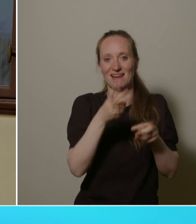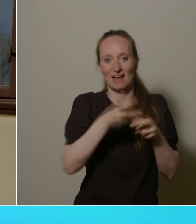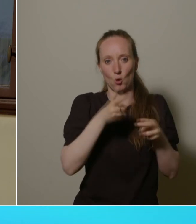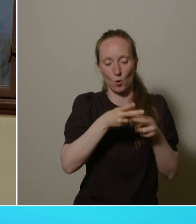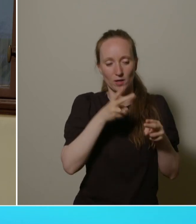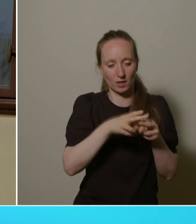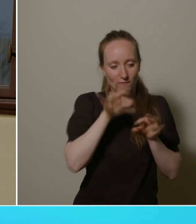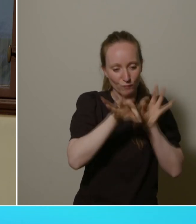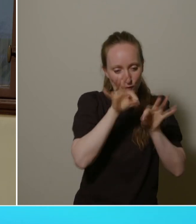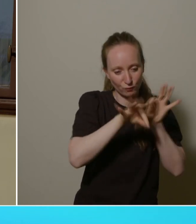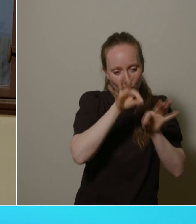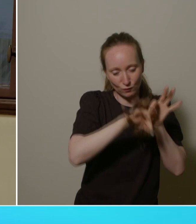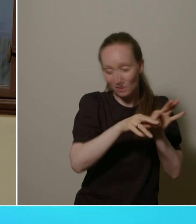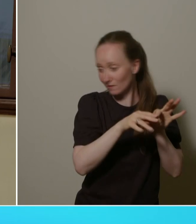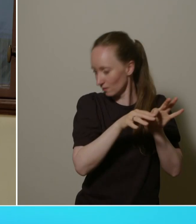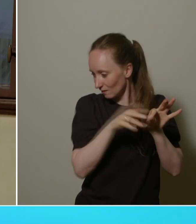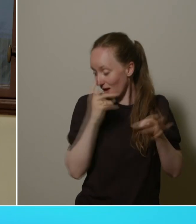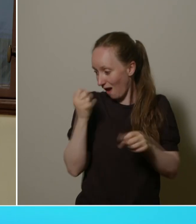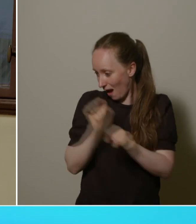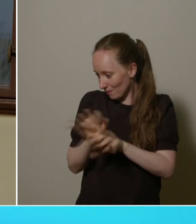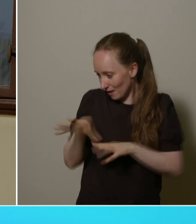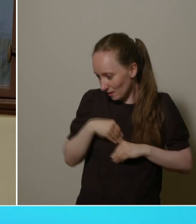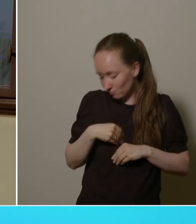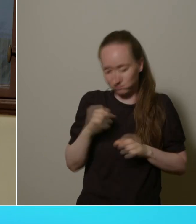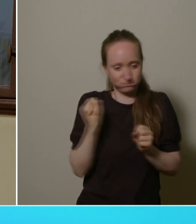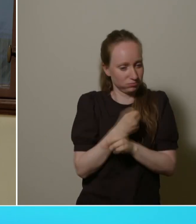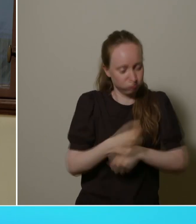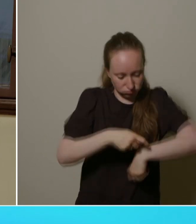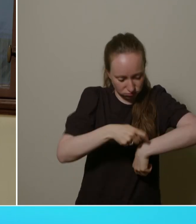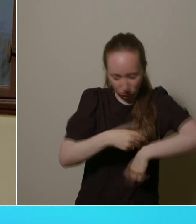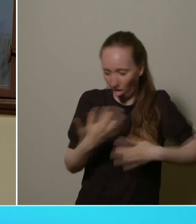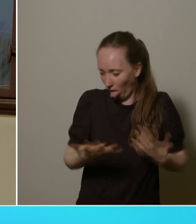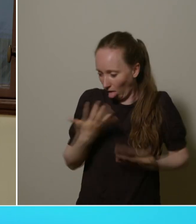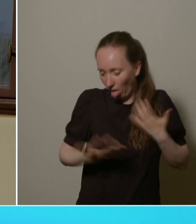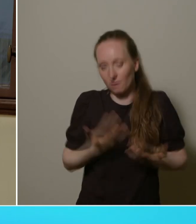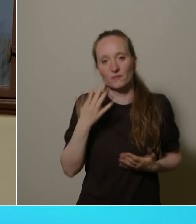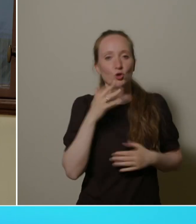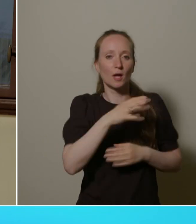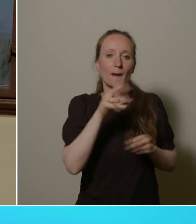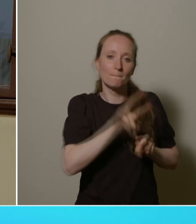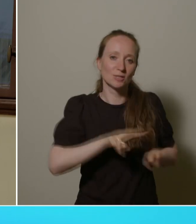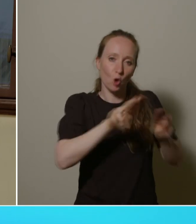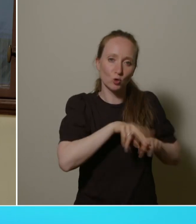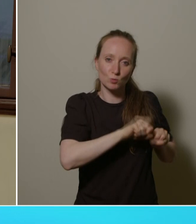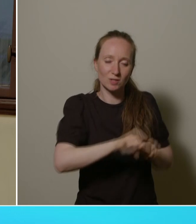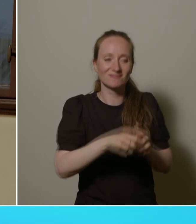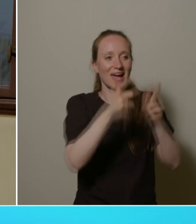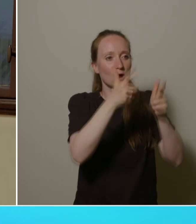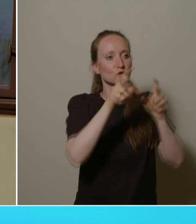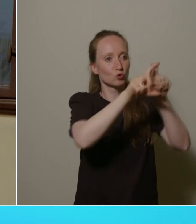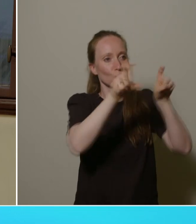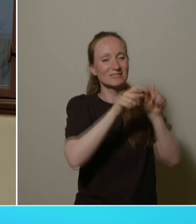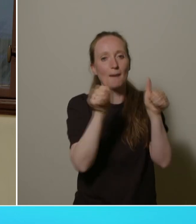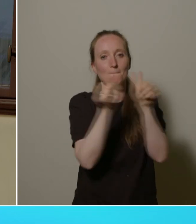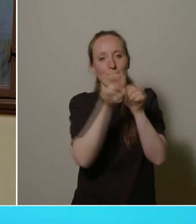genug davon abgehalten, derartige Ämter überhaupt anzunehmen, auch weil die üblichen Betreuungsmöglichkeiten zu den Zeiten von Ausschuss, von Beirats